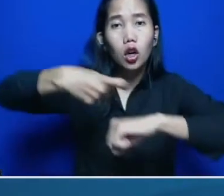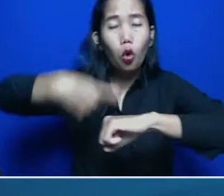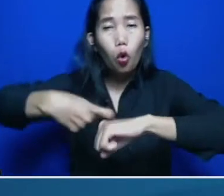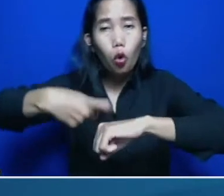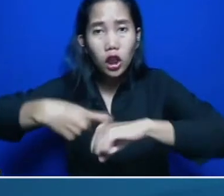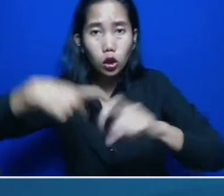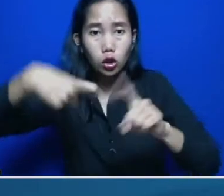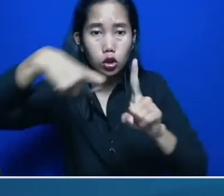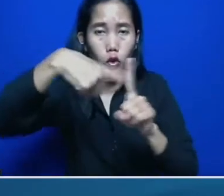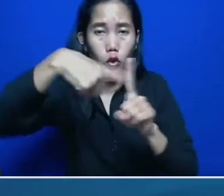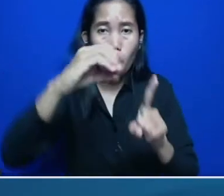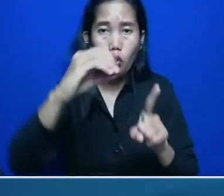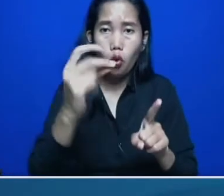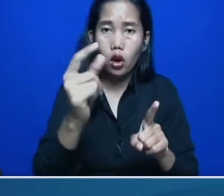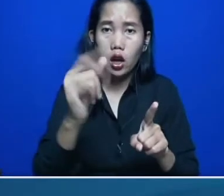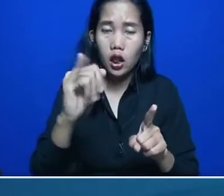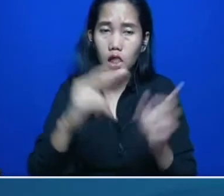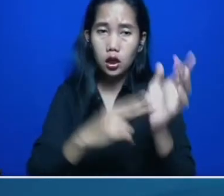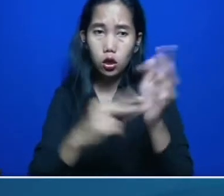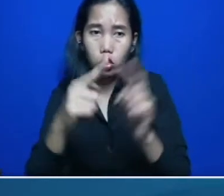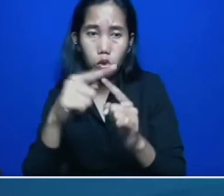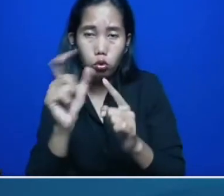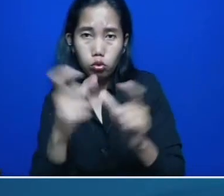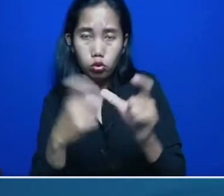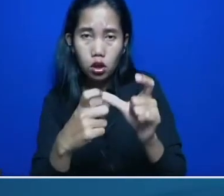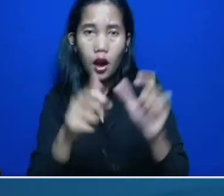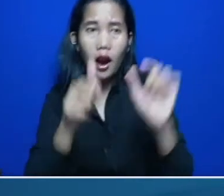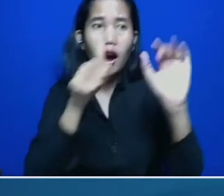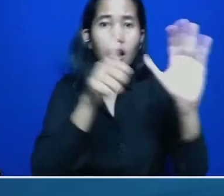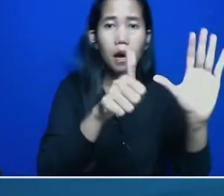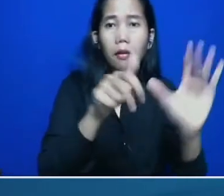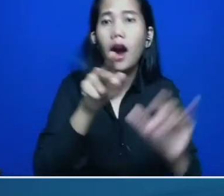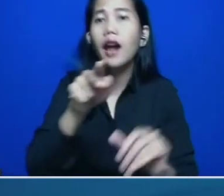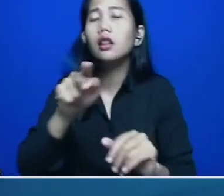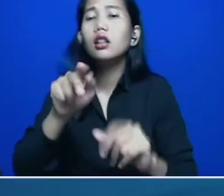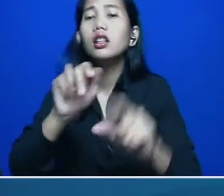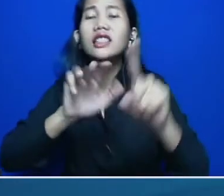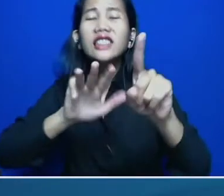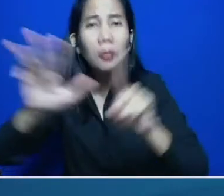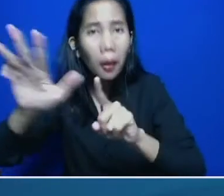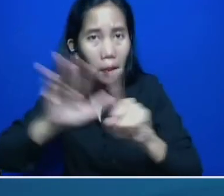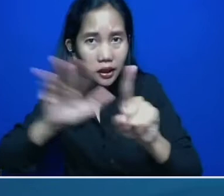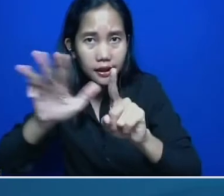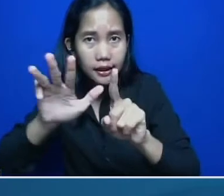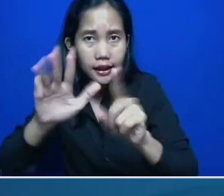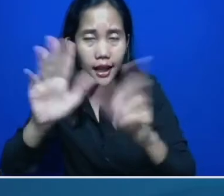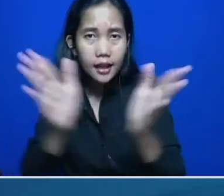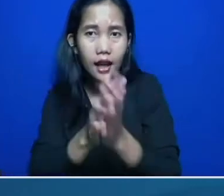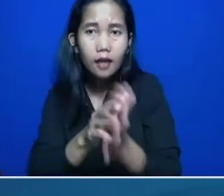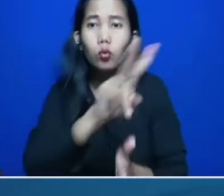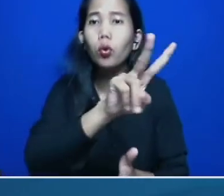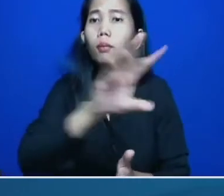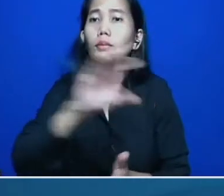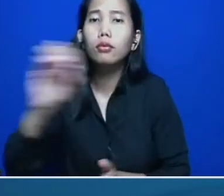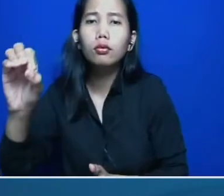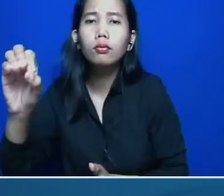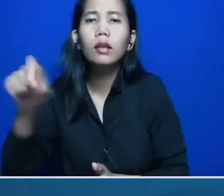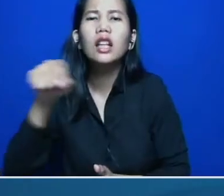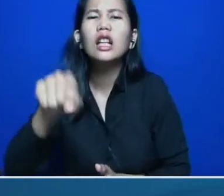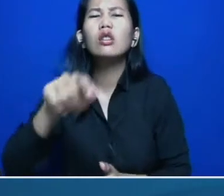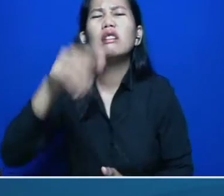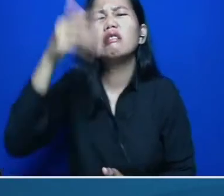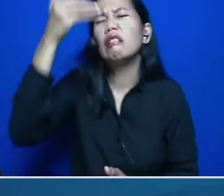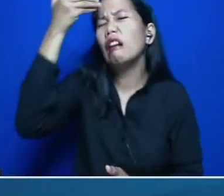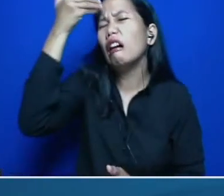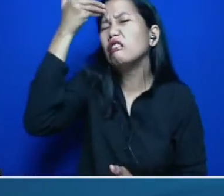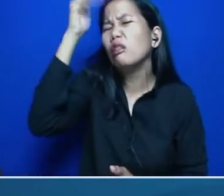atau tidak tahukah kamu bahwa tubuhmu adalah bait Roh Kudus yang diam di dalam